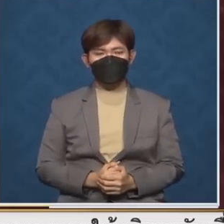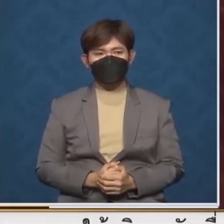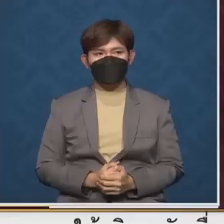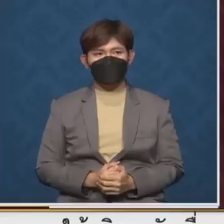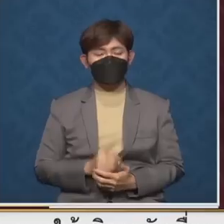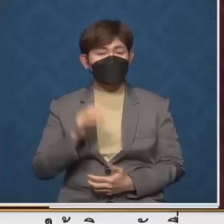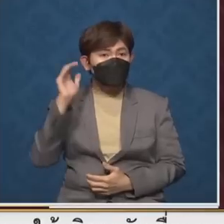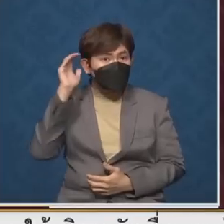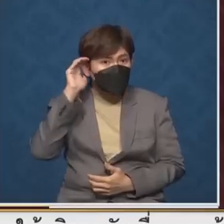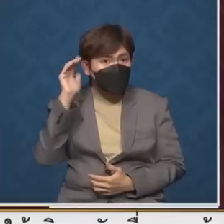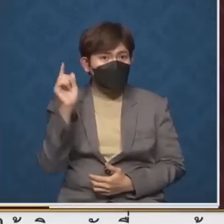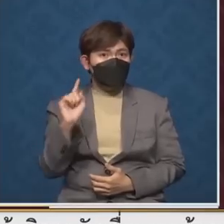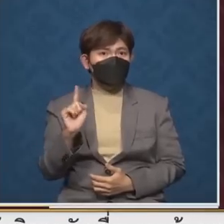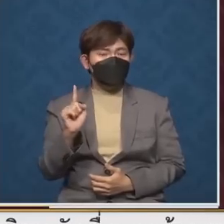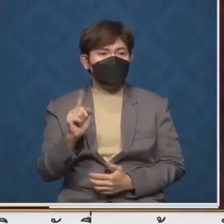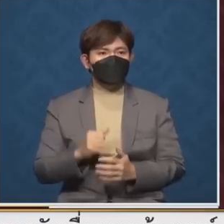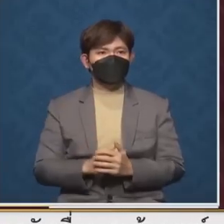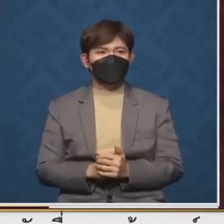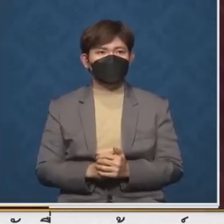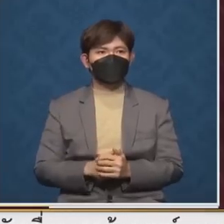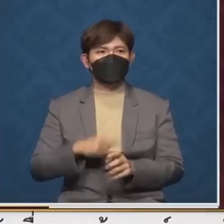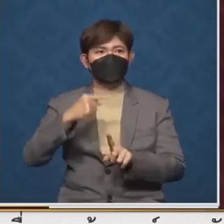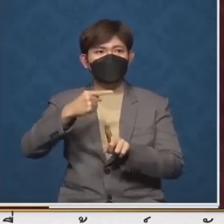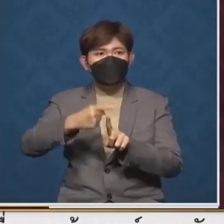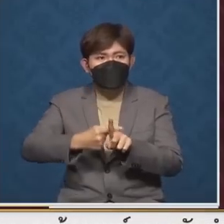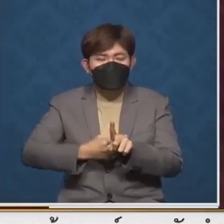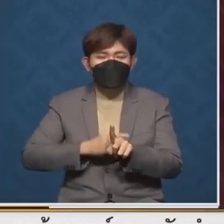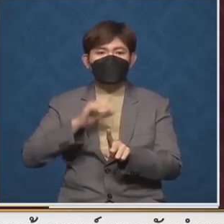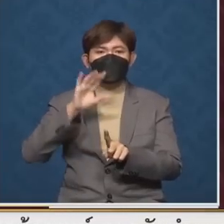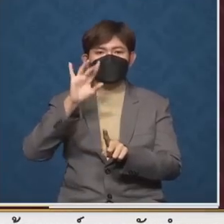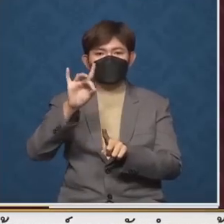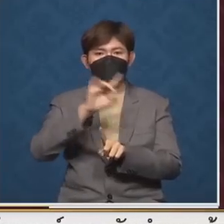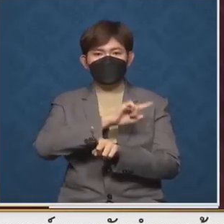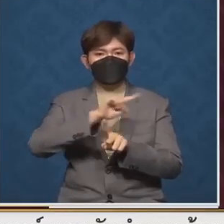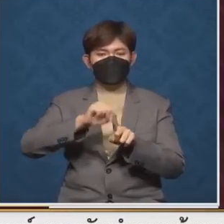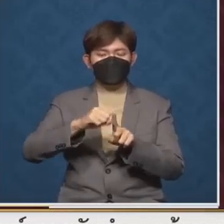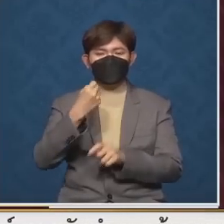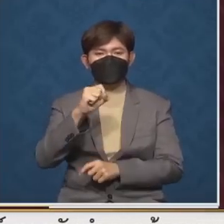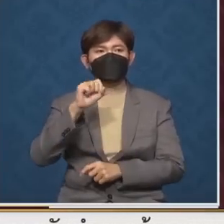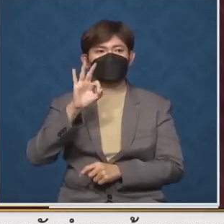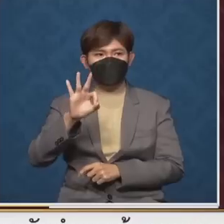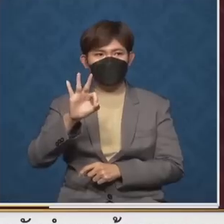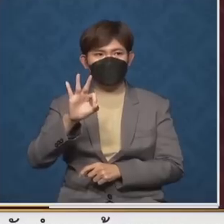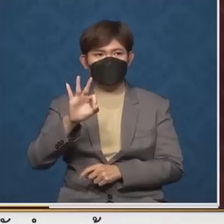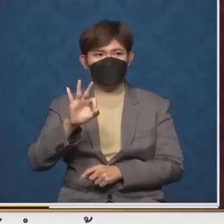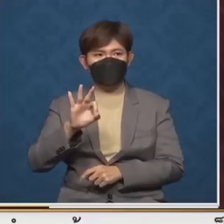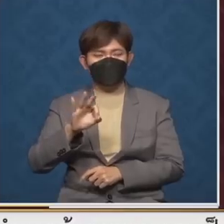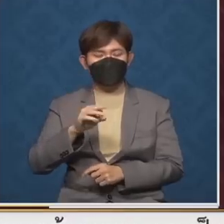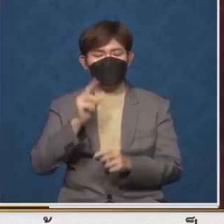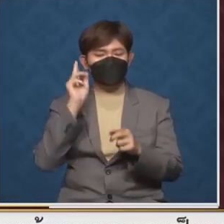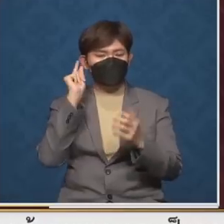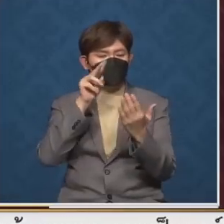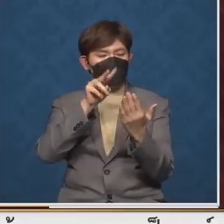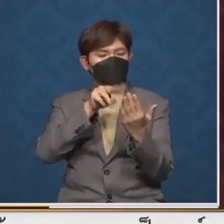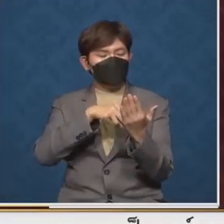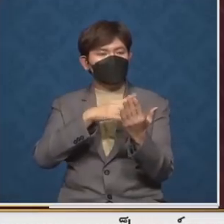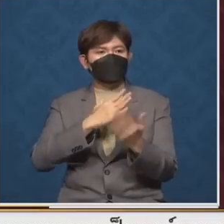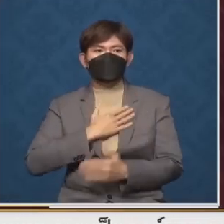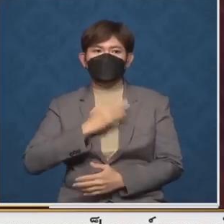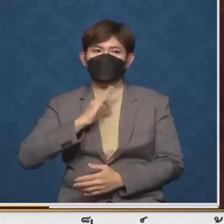ถึยื่อมยววันที่ 19 สิงหาคม ผมอ่านขาวนี้ผมดีใจ